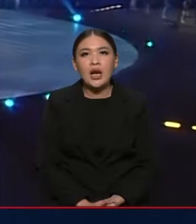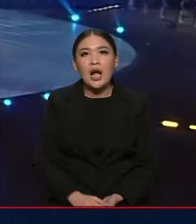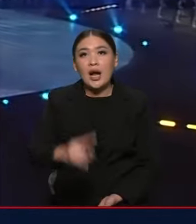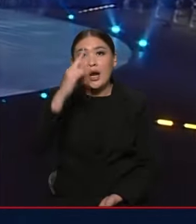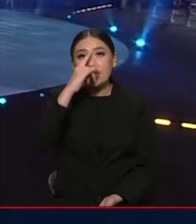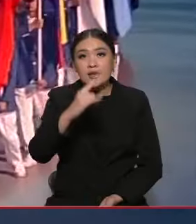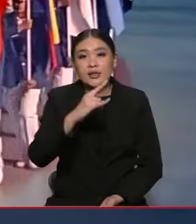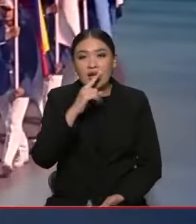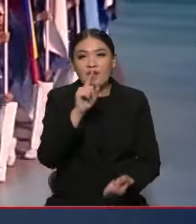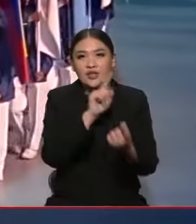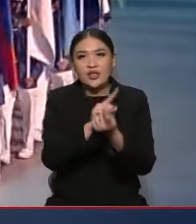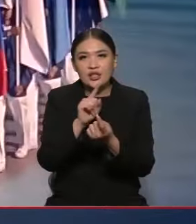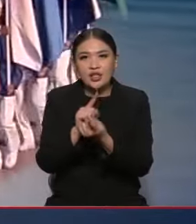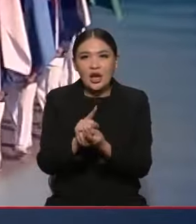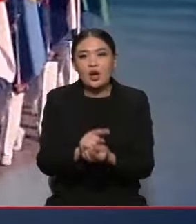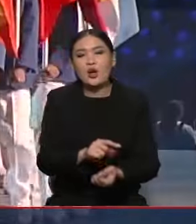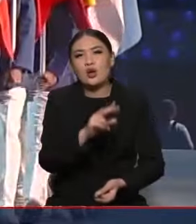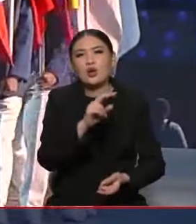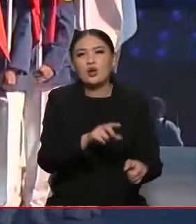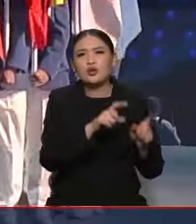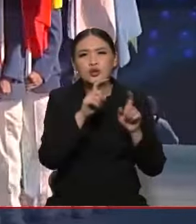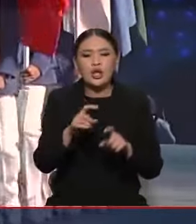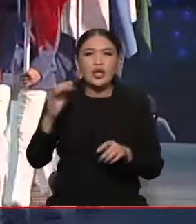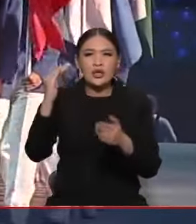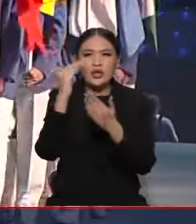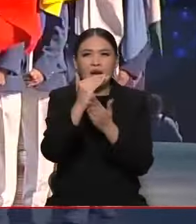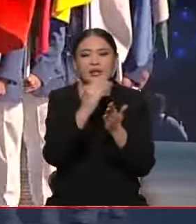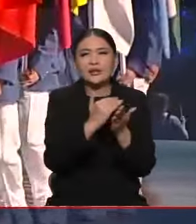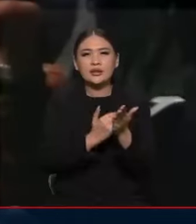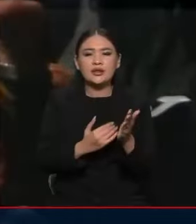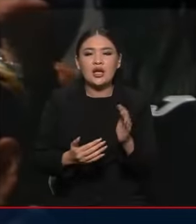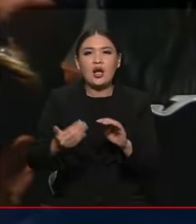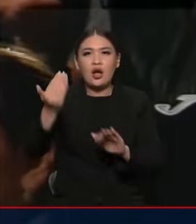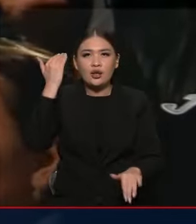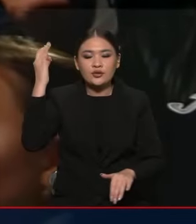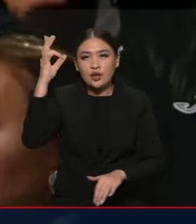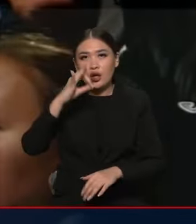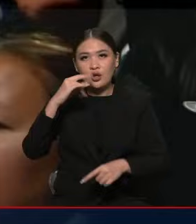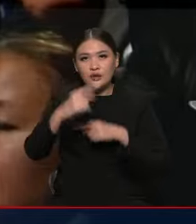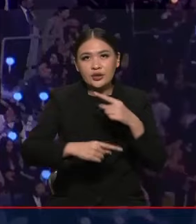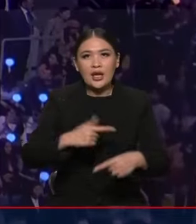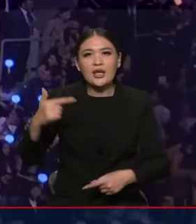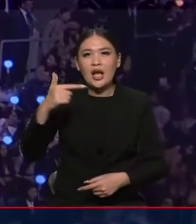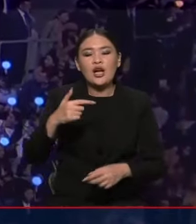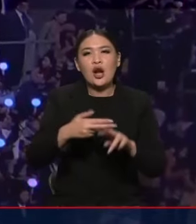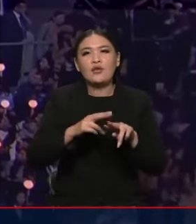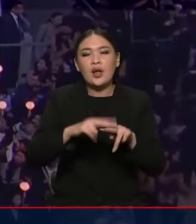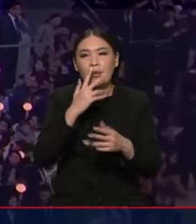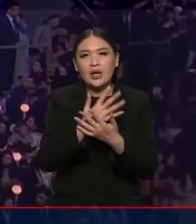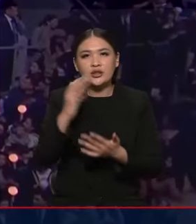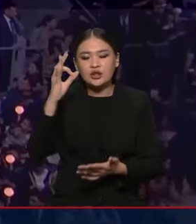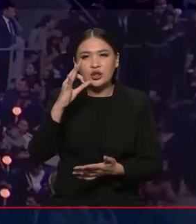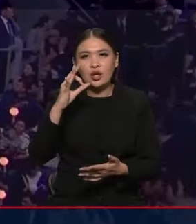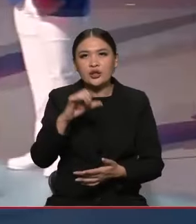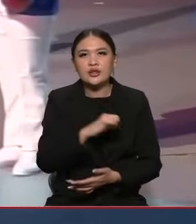Казахстан встречает кочевников и почитателей древних традиций со всех уголков планеты. География пятых всемирных игр